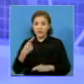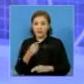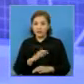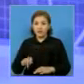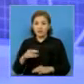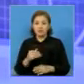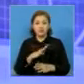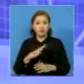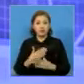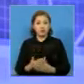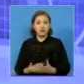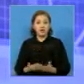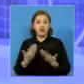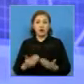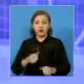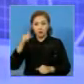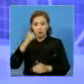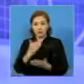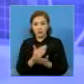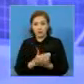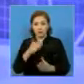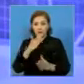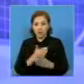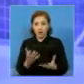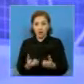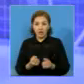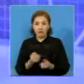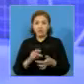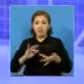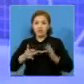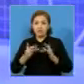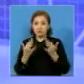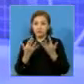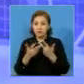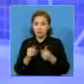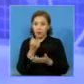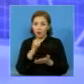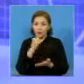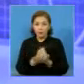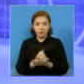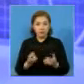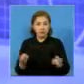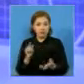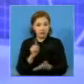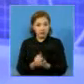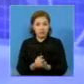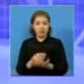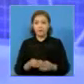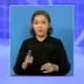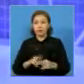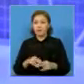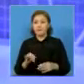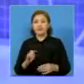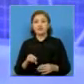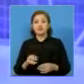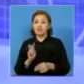астам қаражат бөлінді. Ал үкімет беретін көмекті алу үшін электронды цифрлық қолтаңба болуы міндетті. Сонда ғана